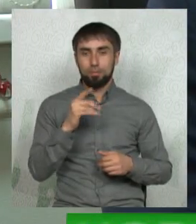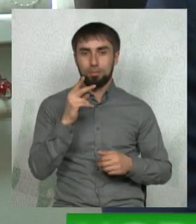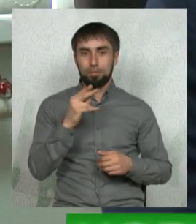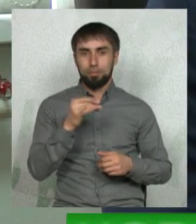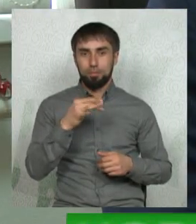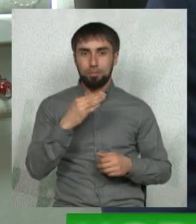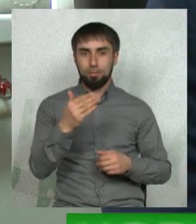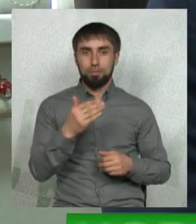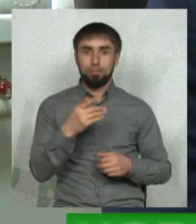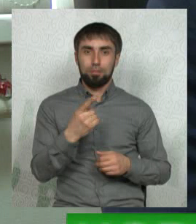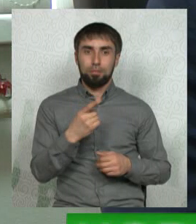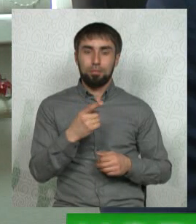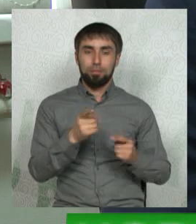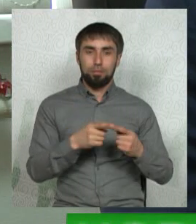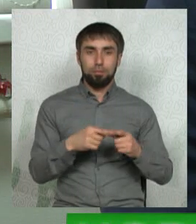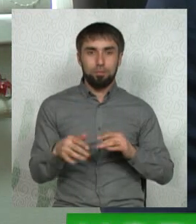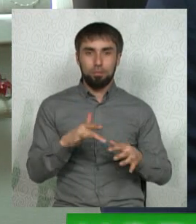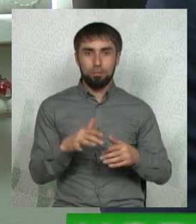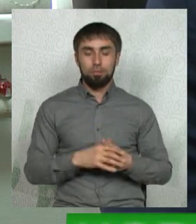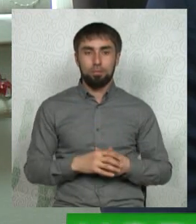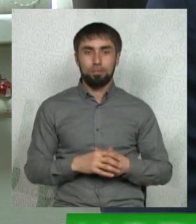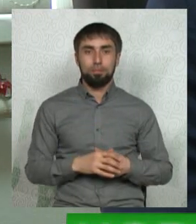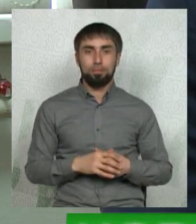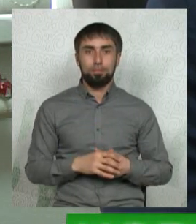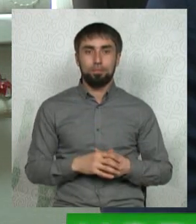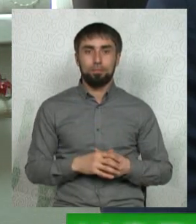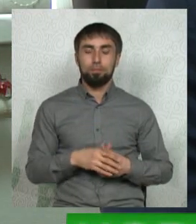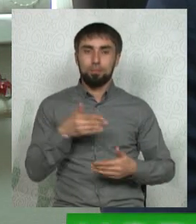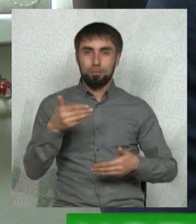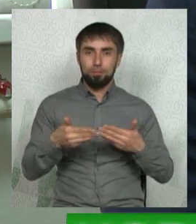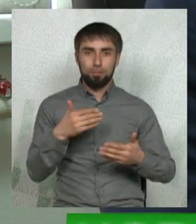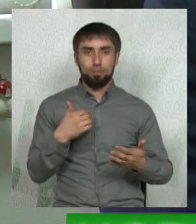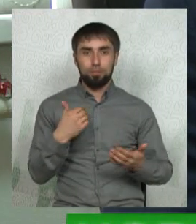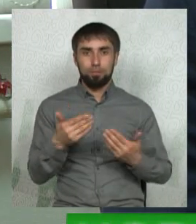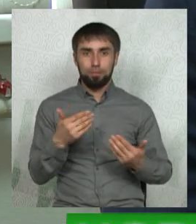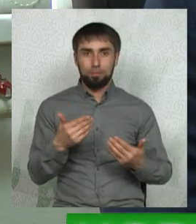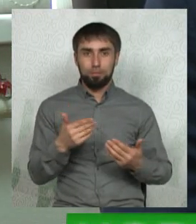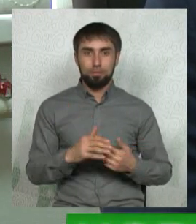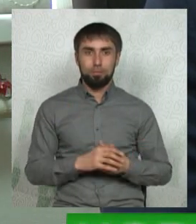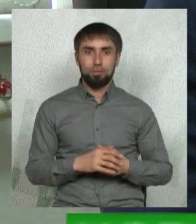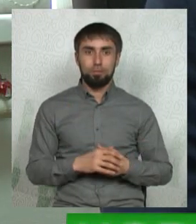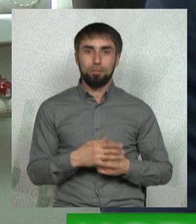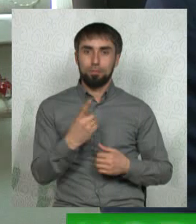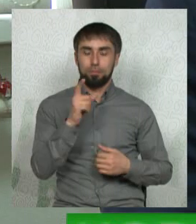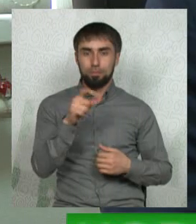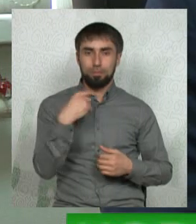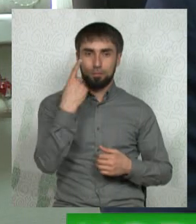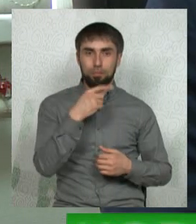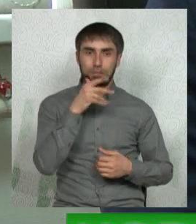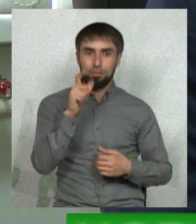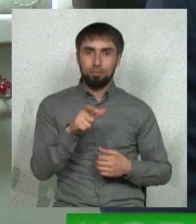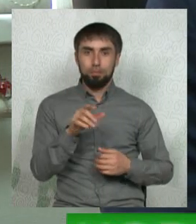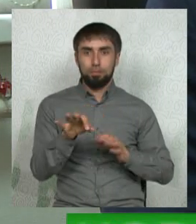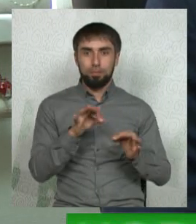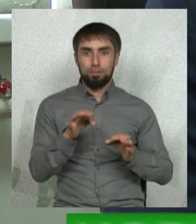дел одно уголовное дело возбуждено в отношении одного лица, являющегося